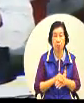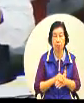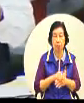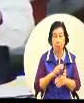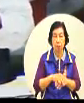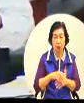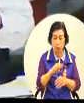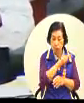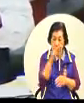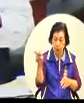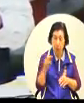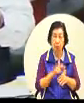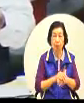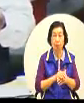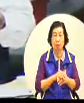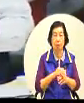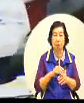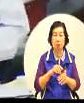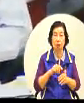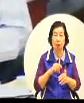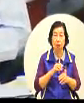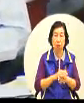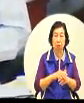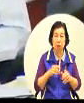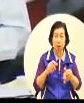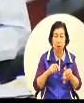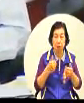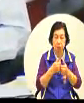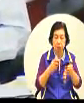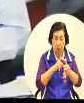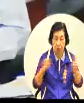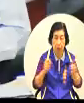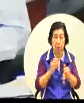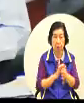题向蔡英文总统报告。